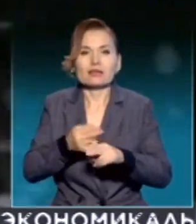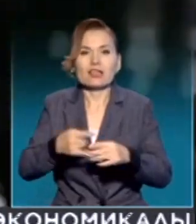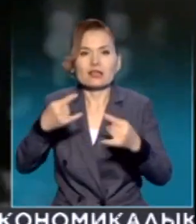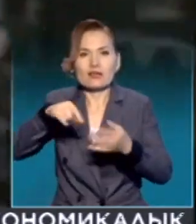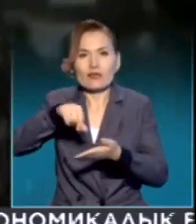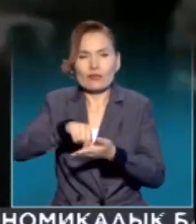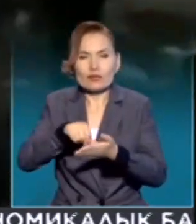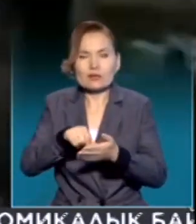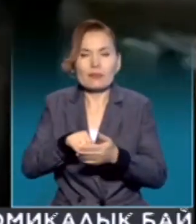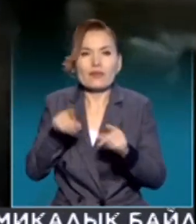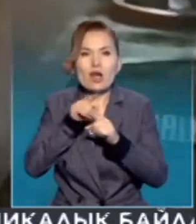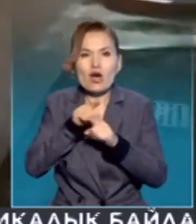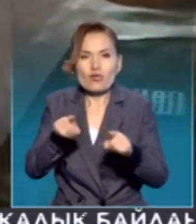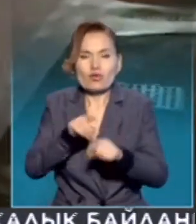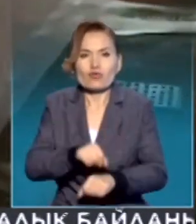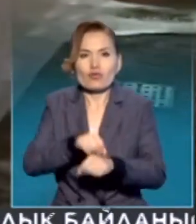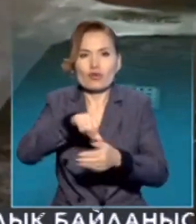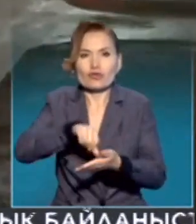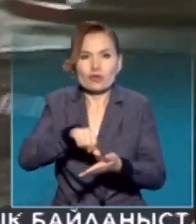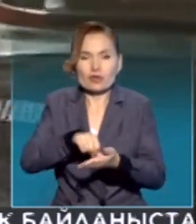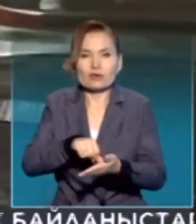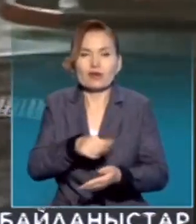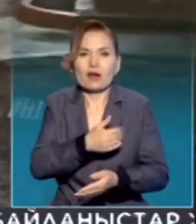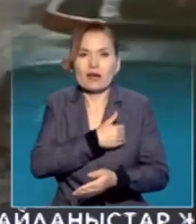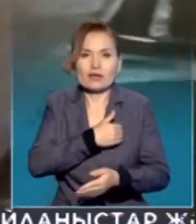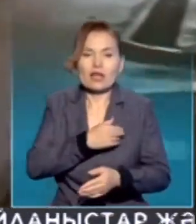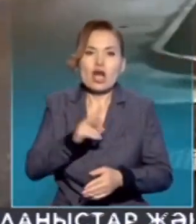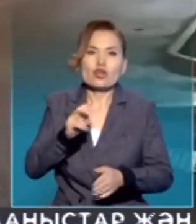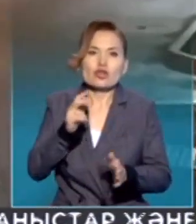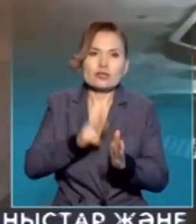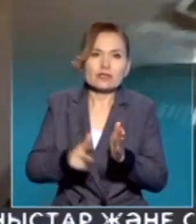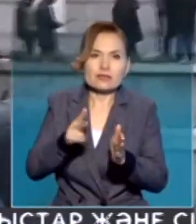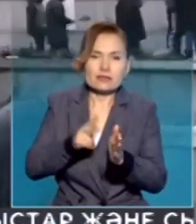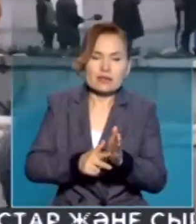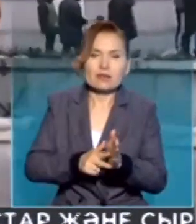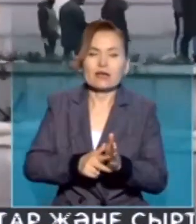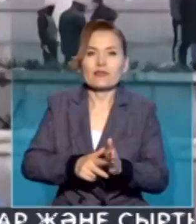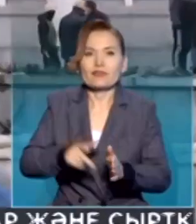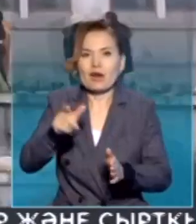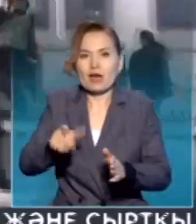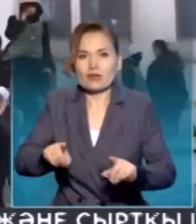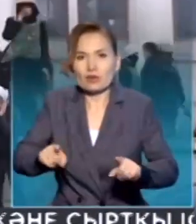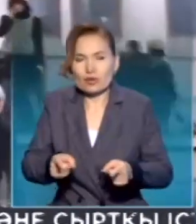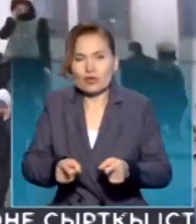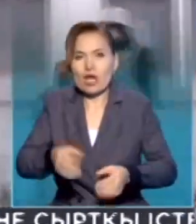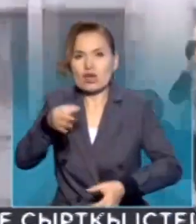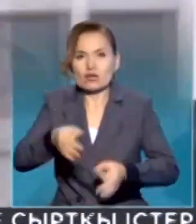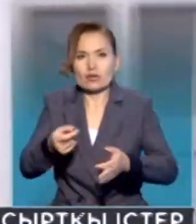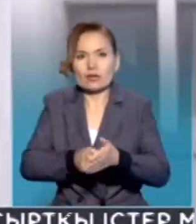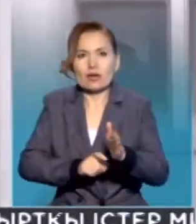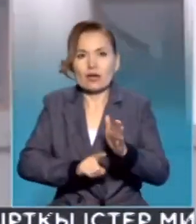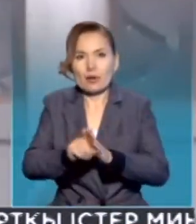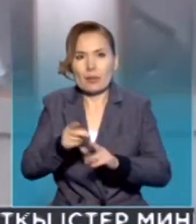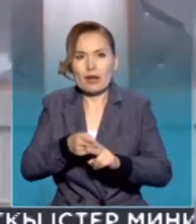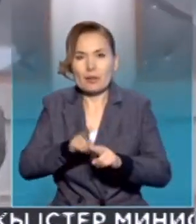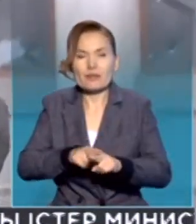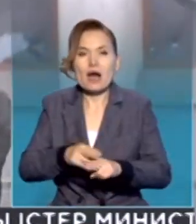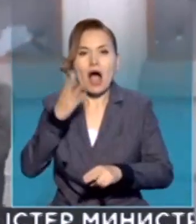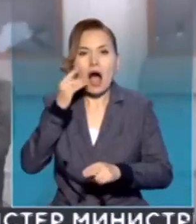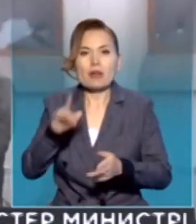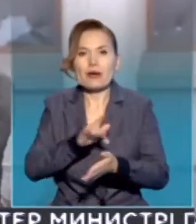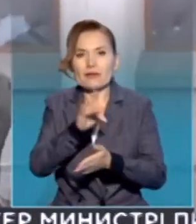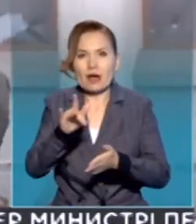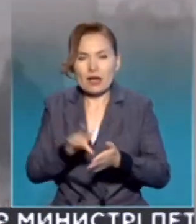қаңтар оқиғасы бойынша 288 қылмыстық істің тергеу жұмыстары аяқталып, сотқа жолданды. Олардың басым көпшілігі